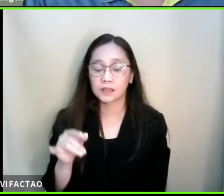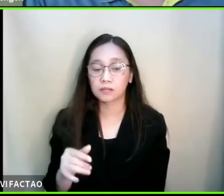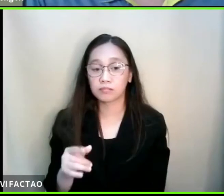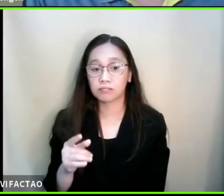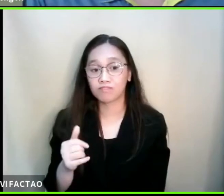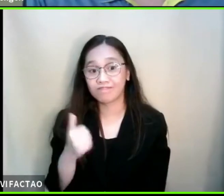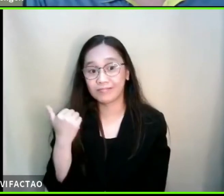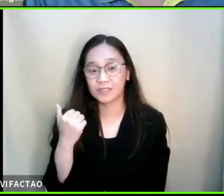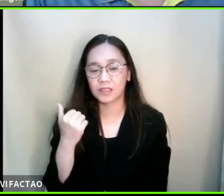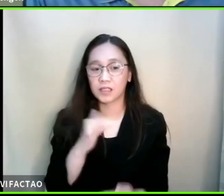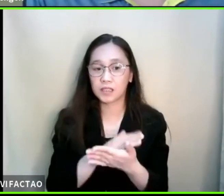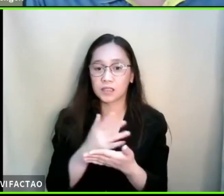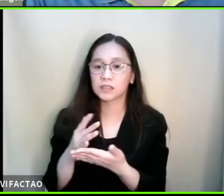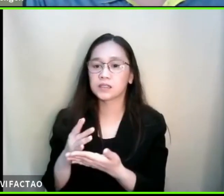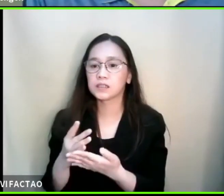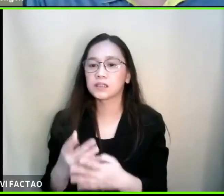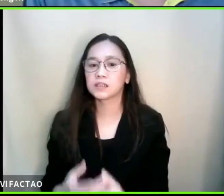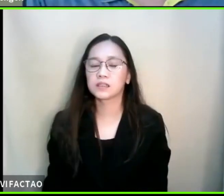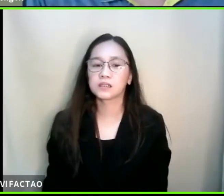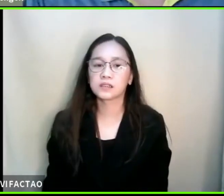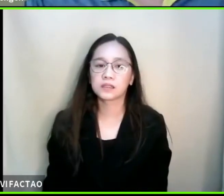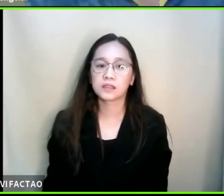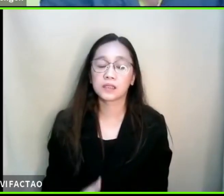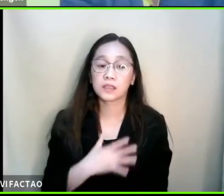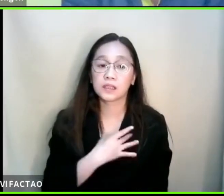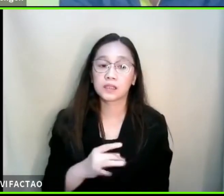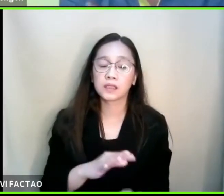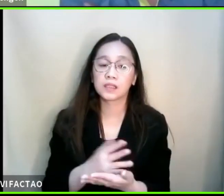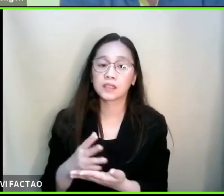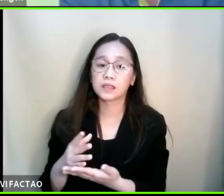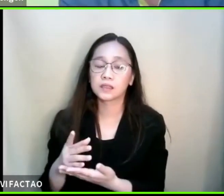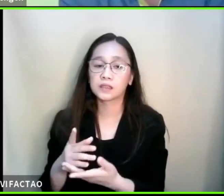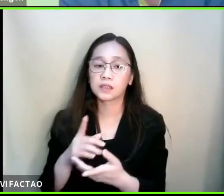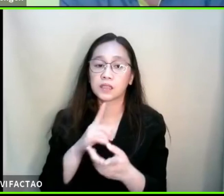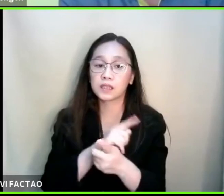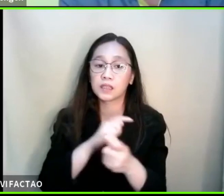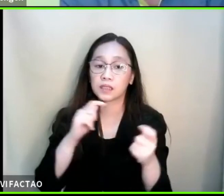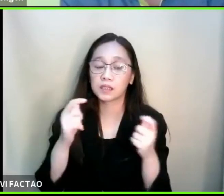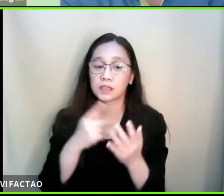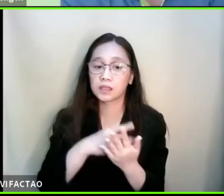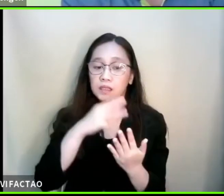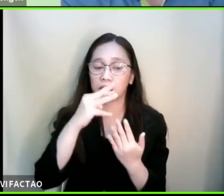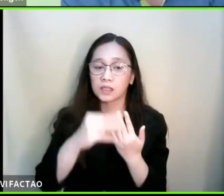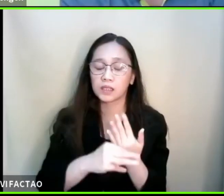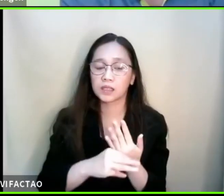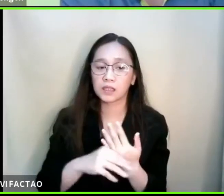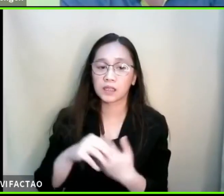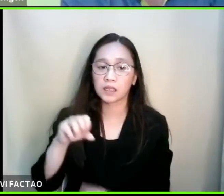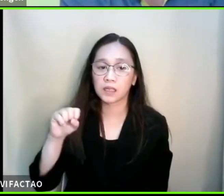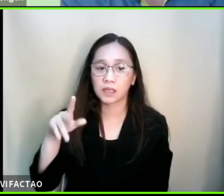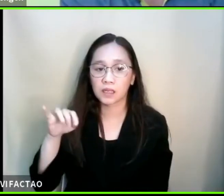po. Gusto ko lang po i-share sa aming transition program sa SPED ISEC ay supported